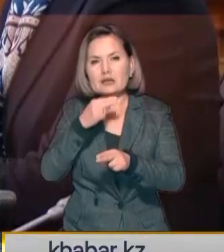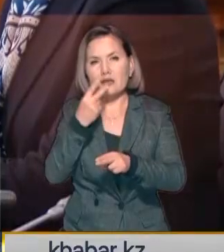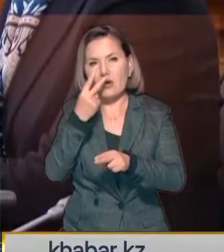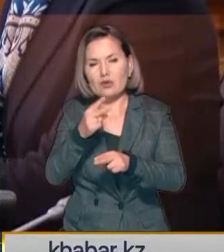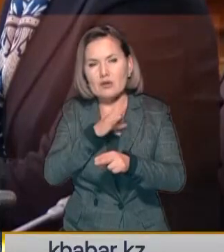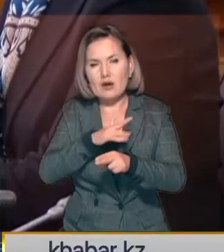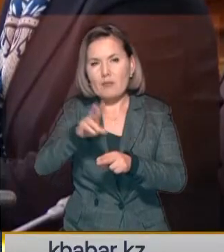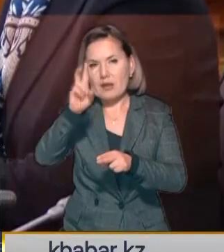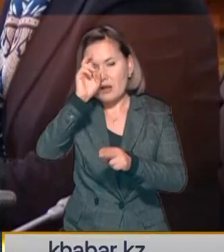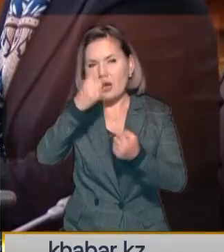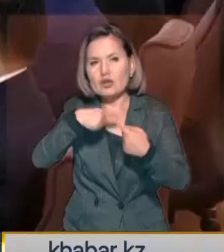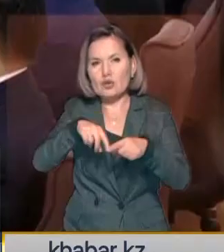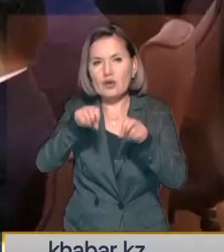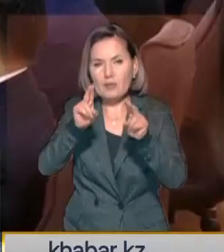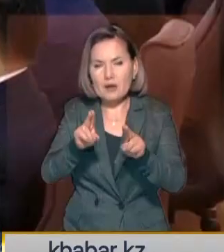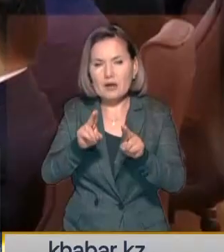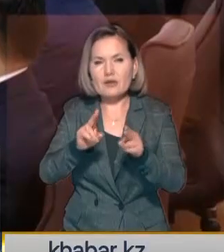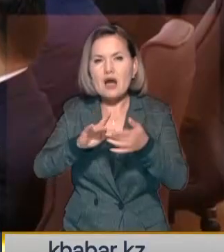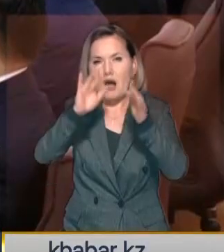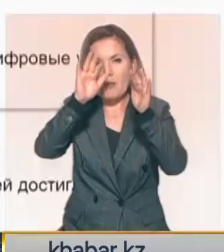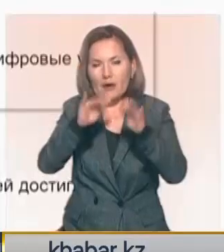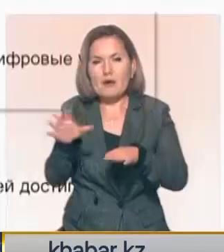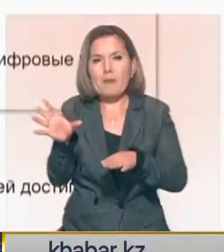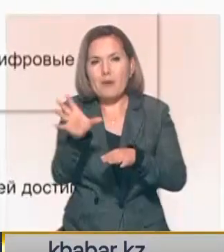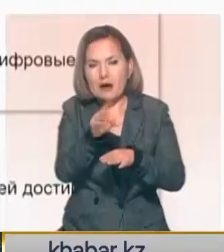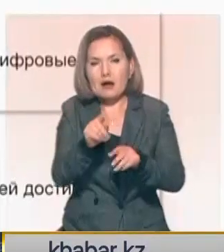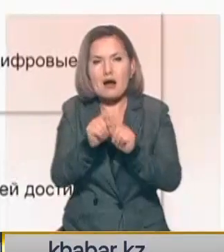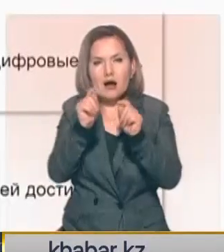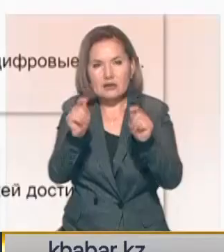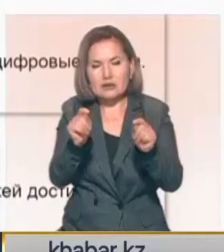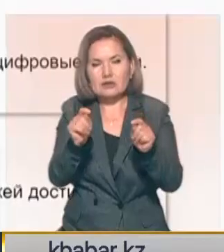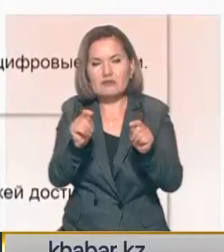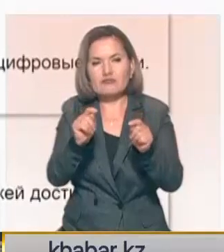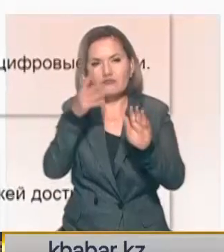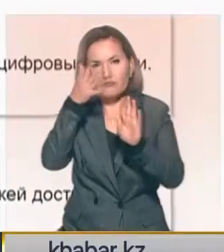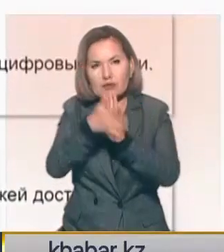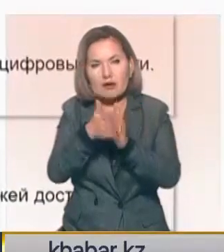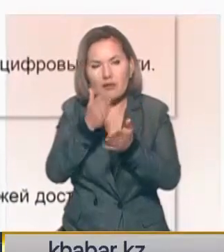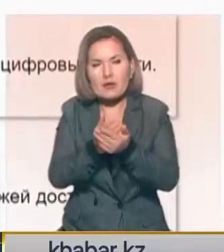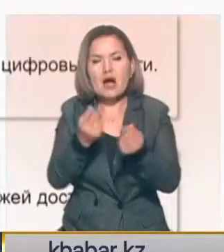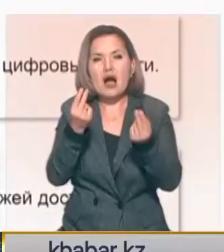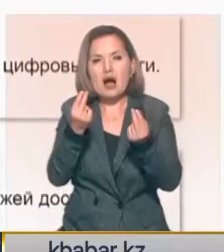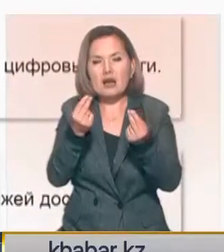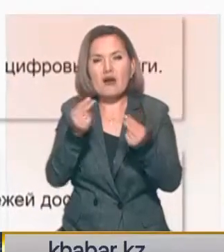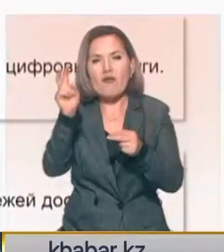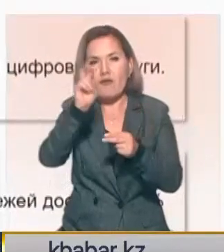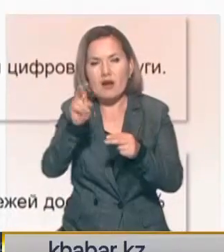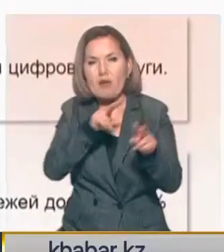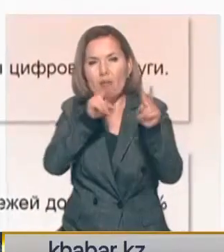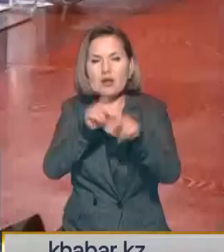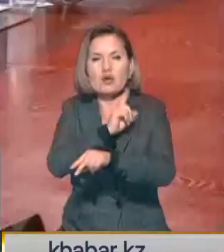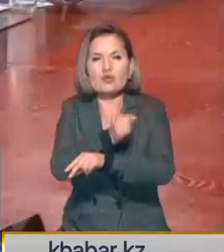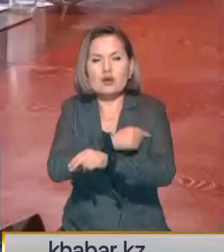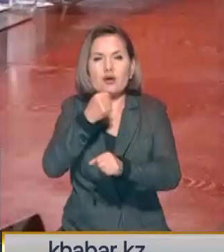таңда мемлекеттік органдардың деректер базасы барынша цифрландырылған, қаржылық және валюталық бақылау